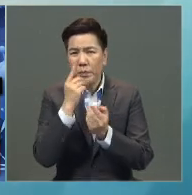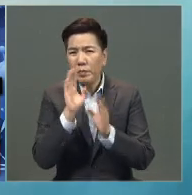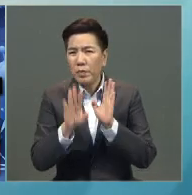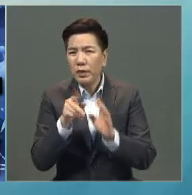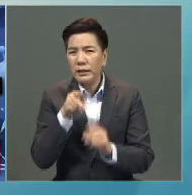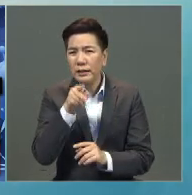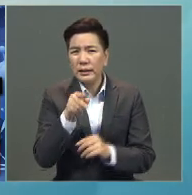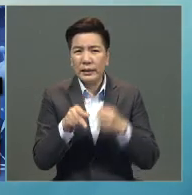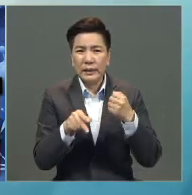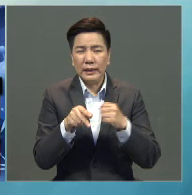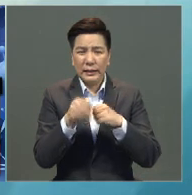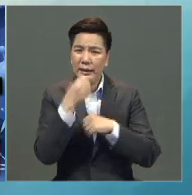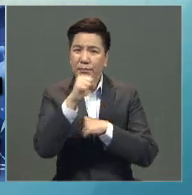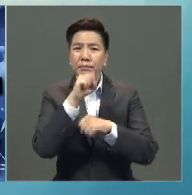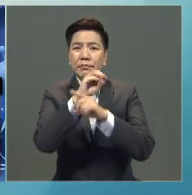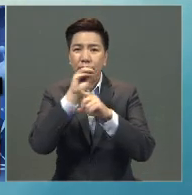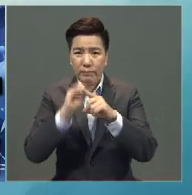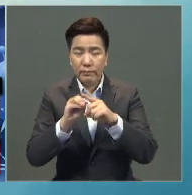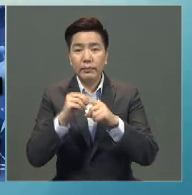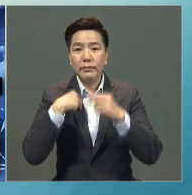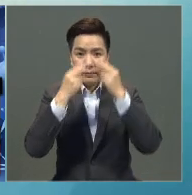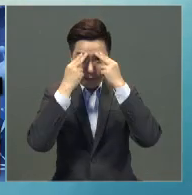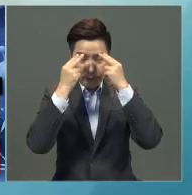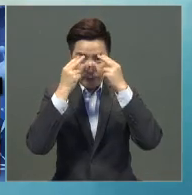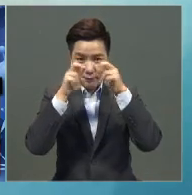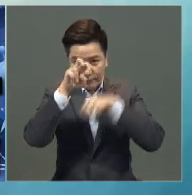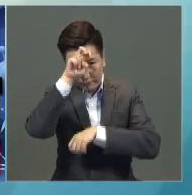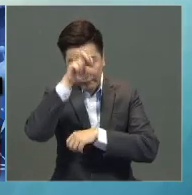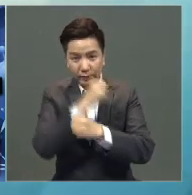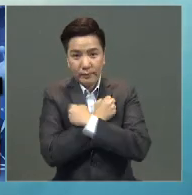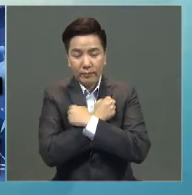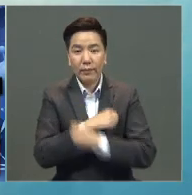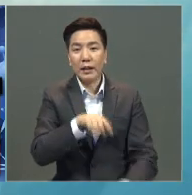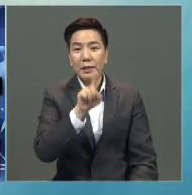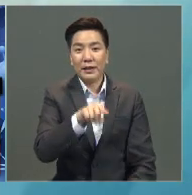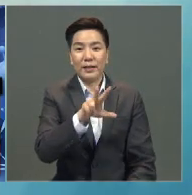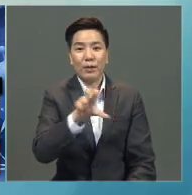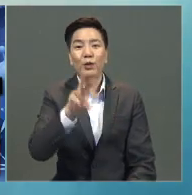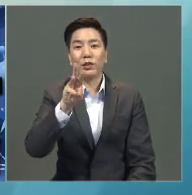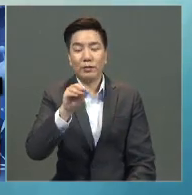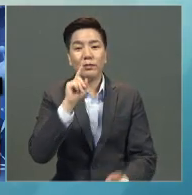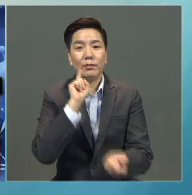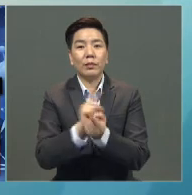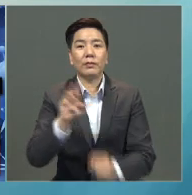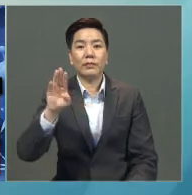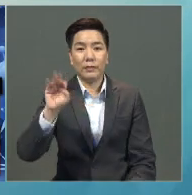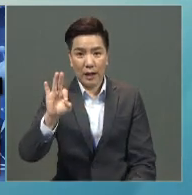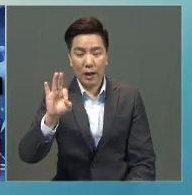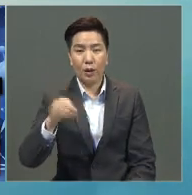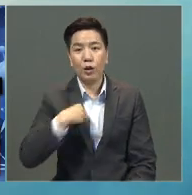รายนะครับก็เจอเจอก็อยู่ประมาณสักอัตราส่วนประมาณ60เปอร์เซ็นต์นะครับอียิปต์นะครับเข้ามาแล้ว1360พบไป 49